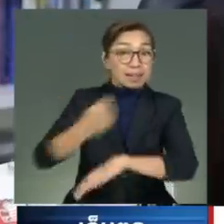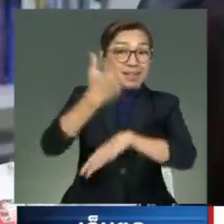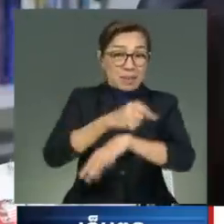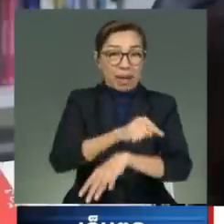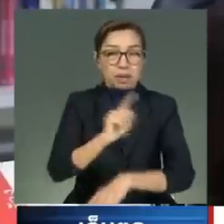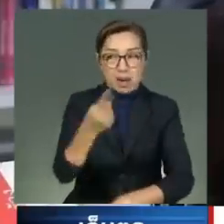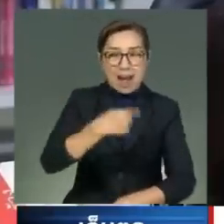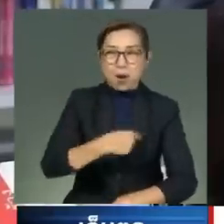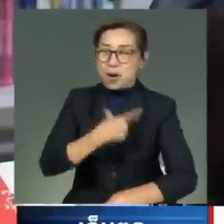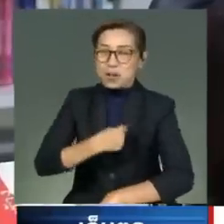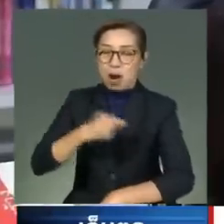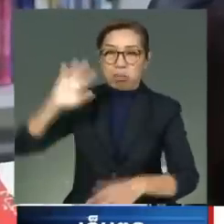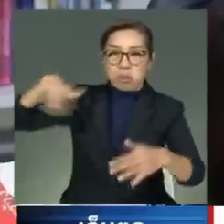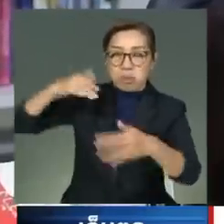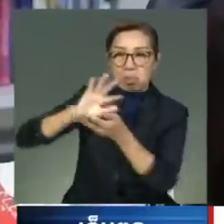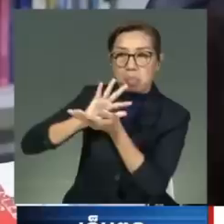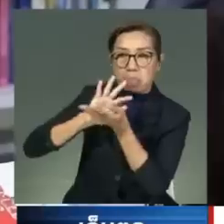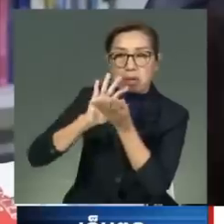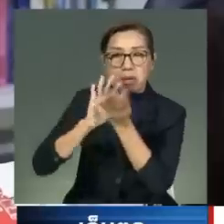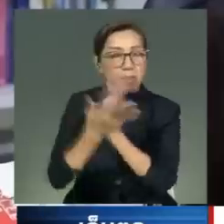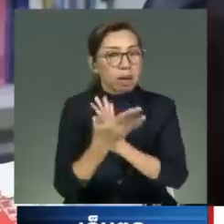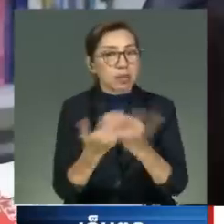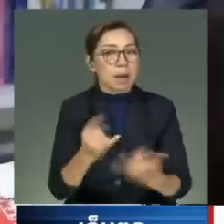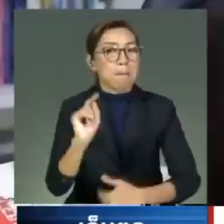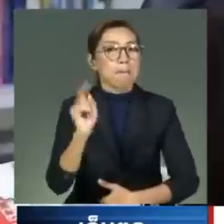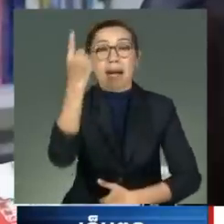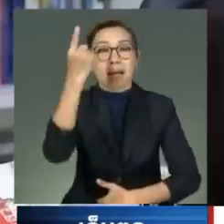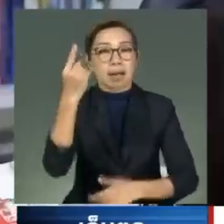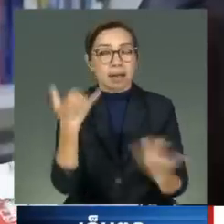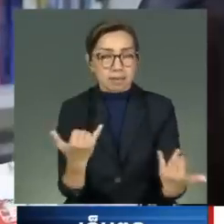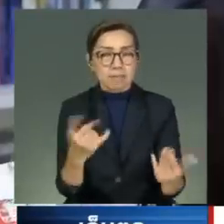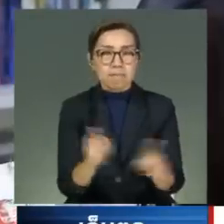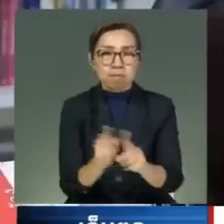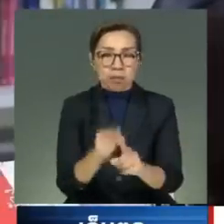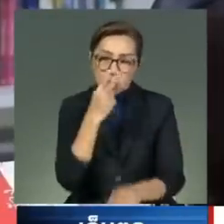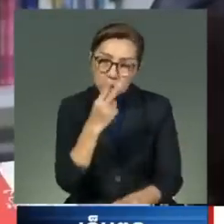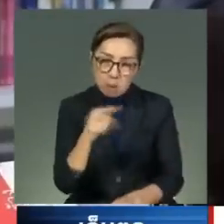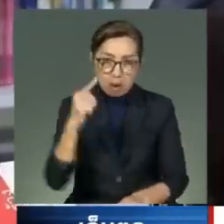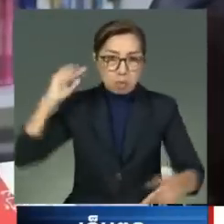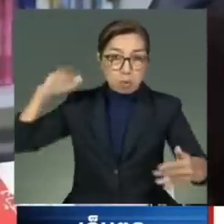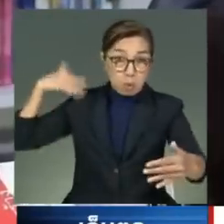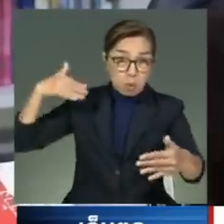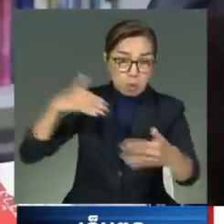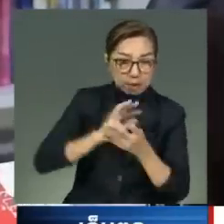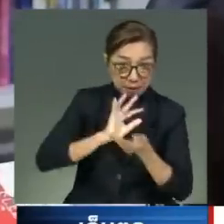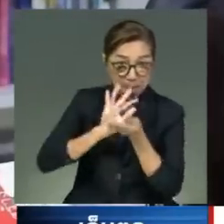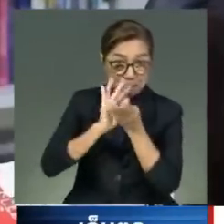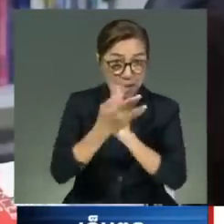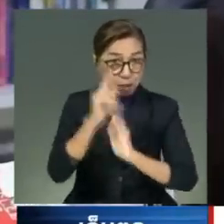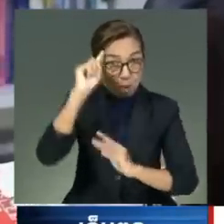ทางความคิดจากรอยัลริสเป็น reporalProgressiveคือมองกันว่าใช้เวลาหลายปีอยู่เหมือนกัน